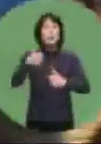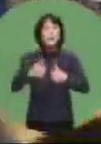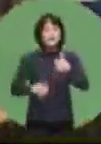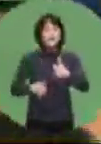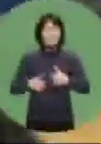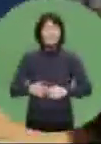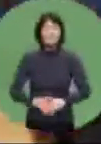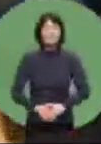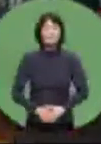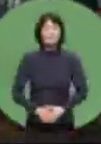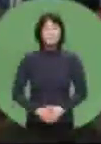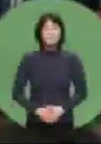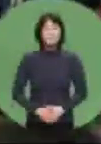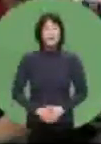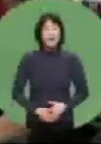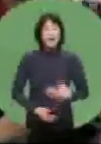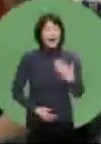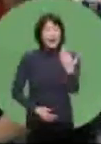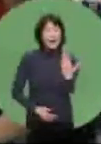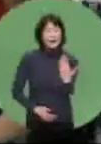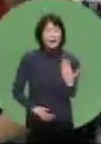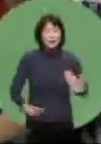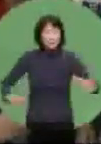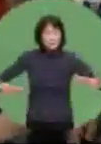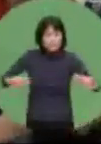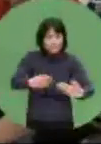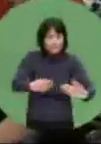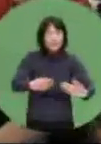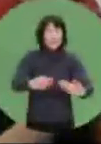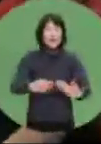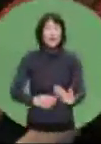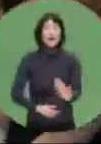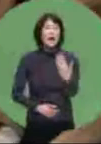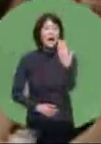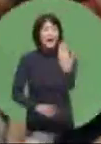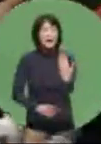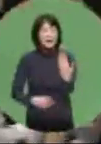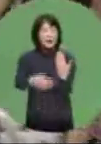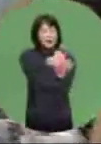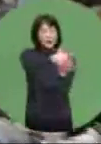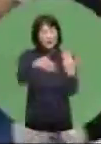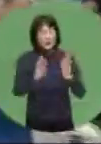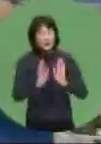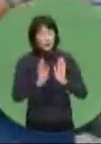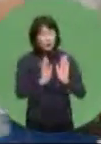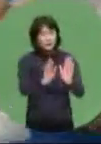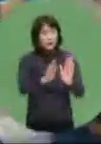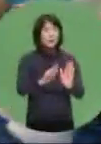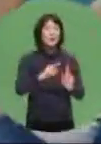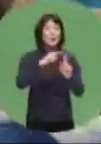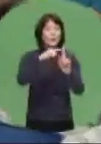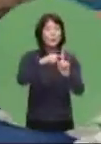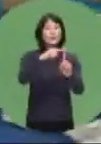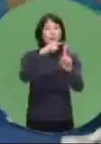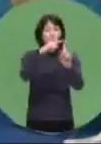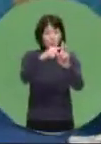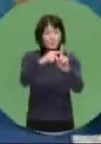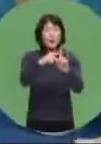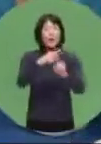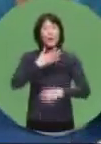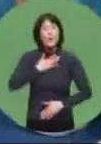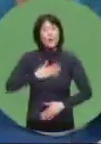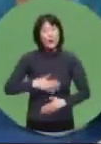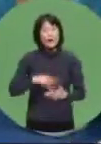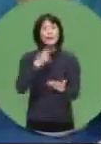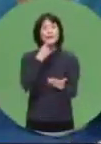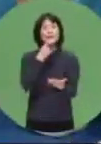。相手の後ろを取ればポイントが加算、相手を場外に押し出したらポイントが加算といった